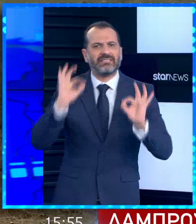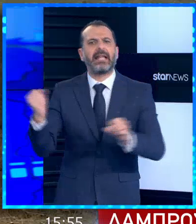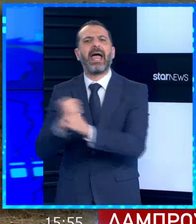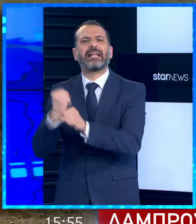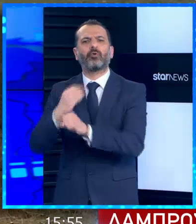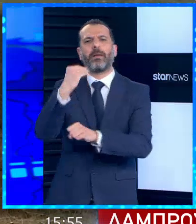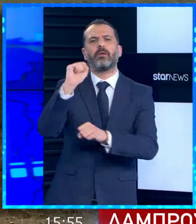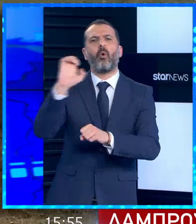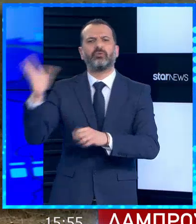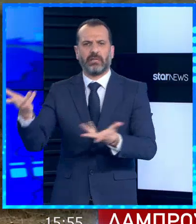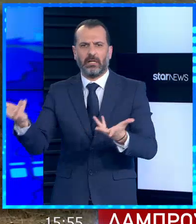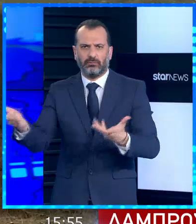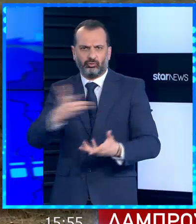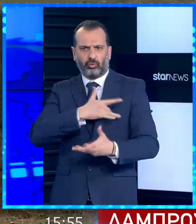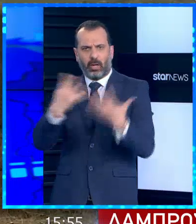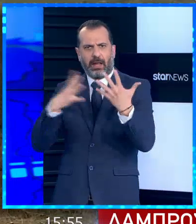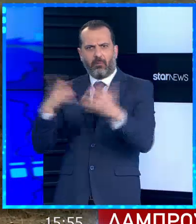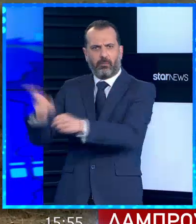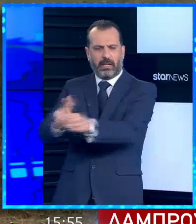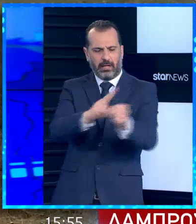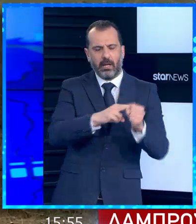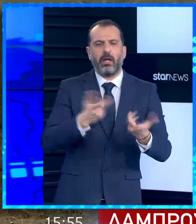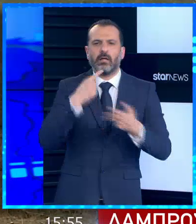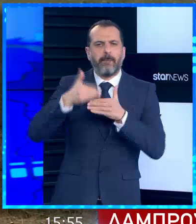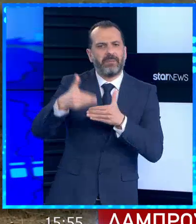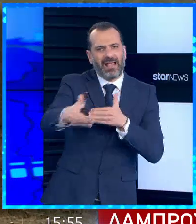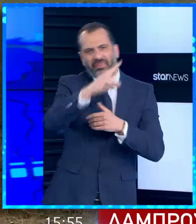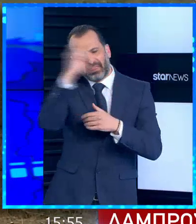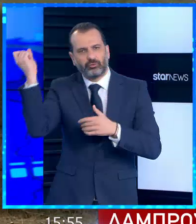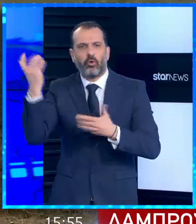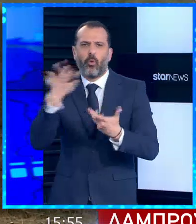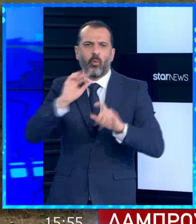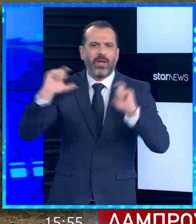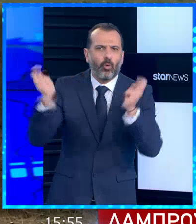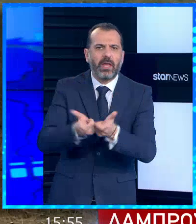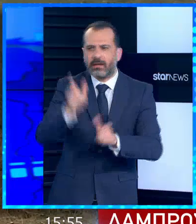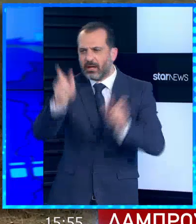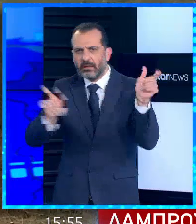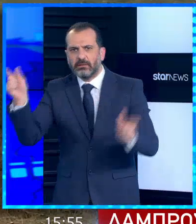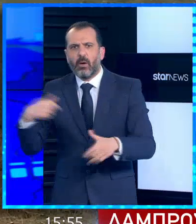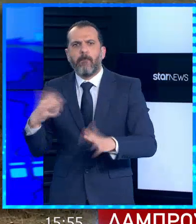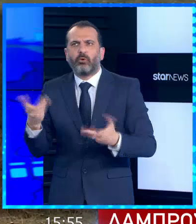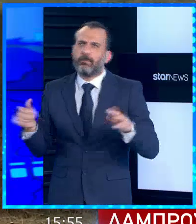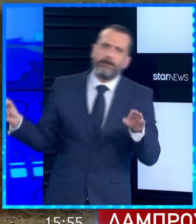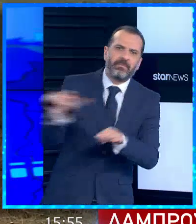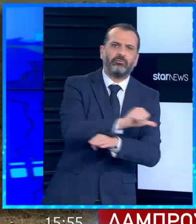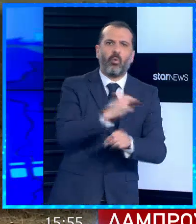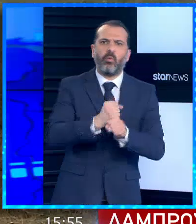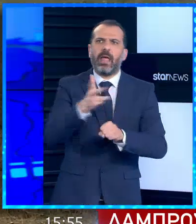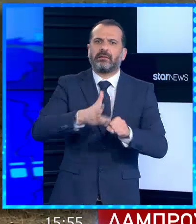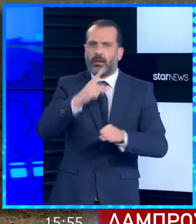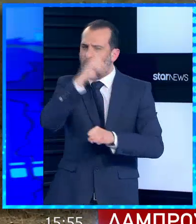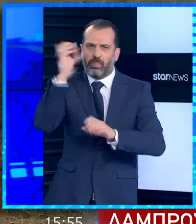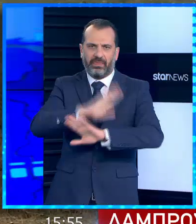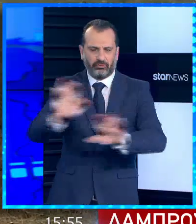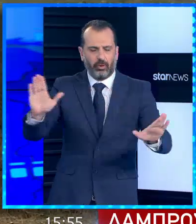τις επόμενες ώρες που οι ίδιοι εργαζόμενοι θεωρούν ότι θα είναι πάρα πολύ δύσκολο για τους ίδιους να μπουν ξανά μέσα στα τρένα. Λάμπρο,